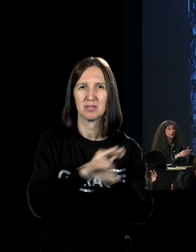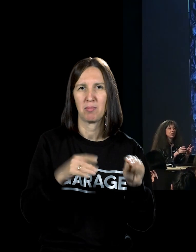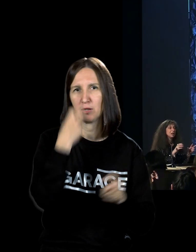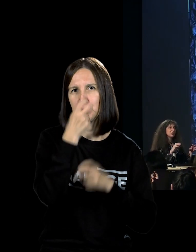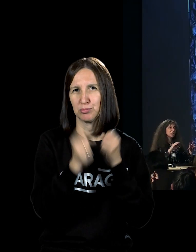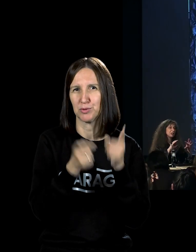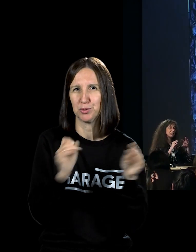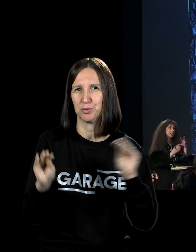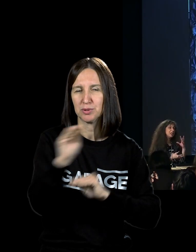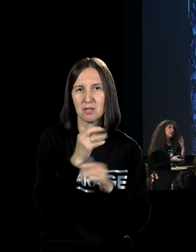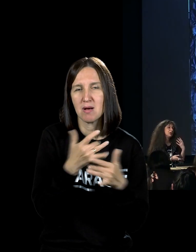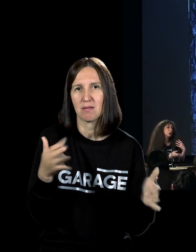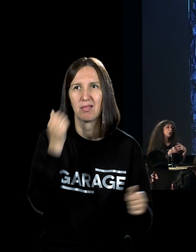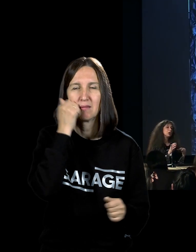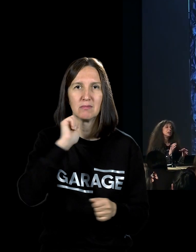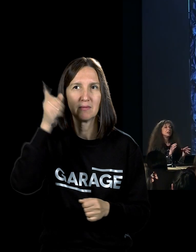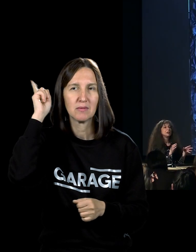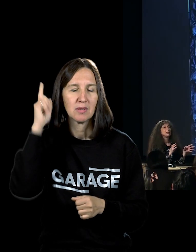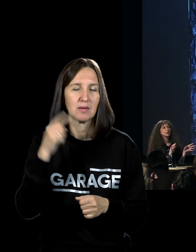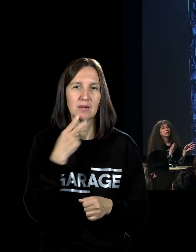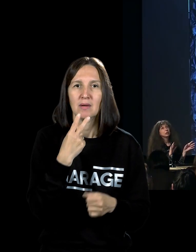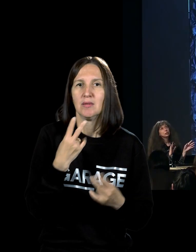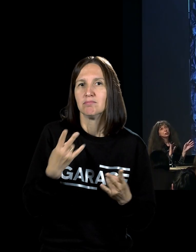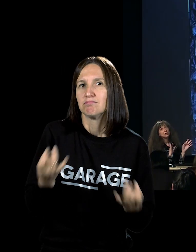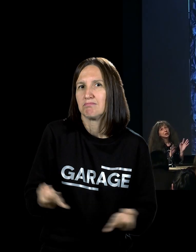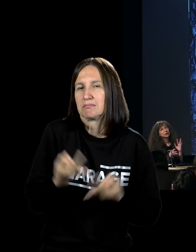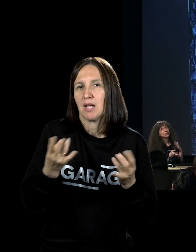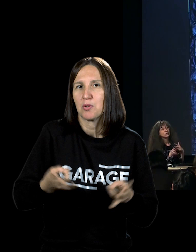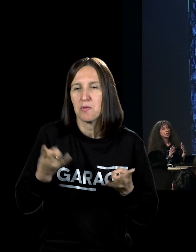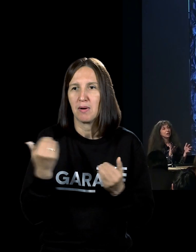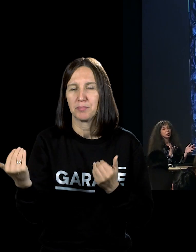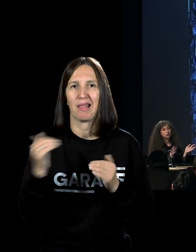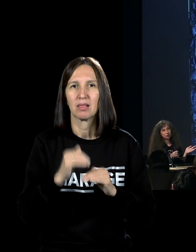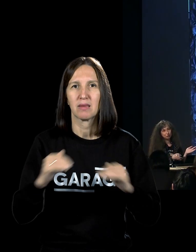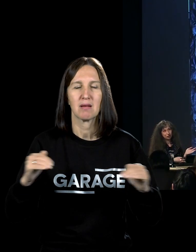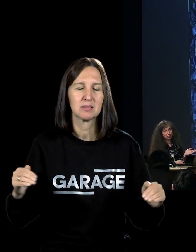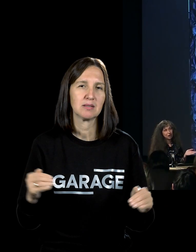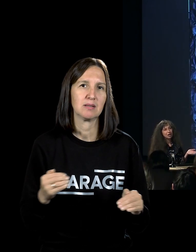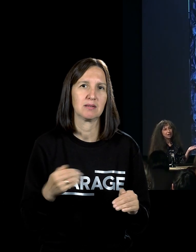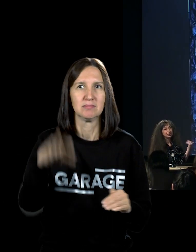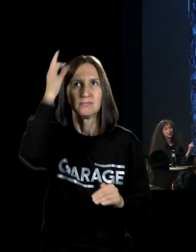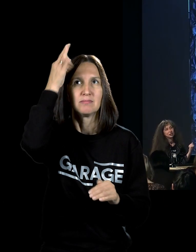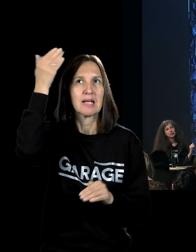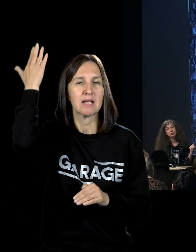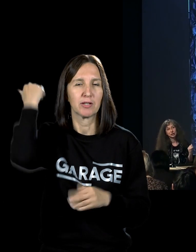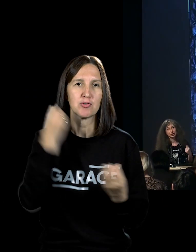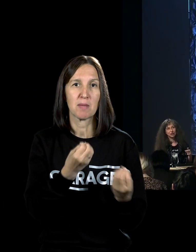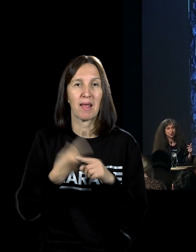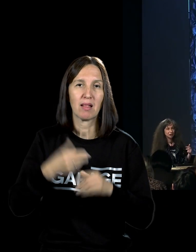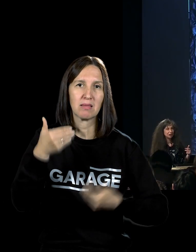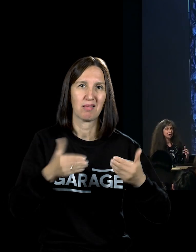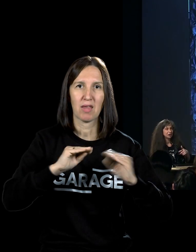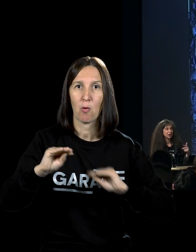из всяких старинных, трогательных, детских, ностальгических предметов. Это